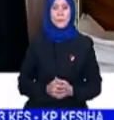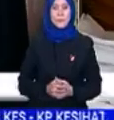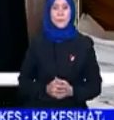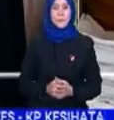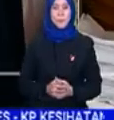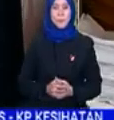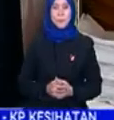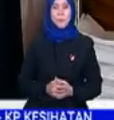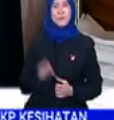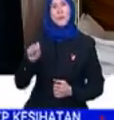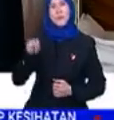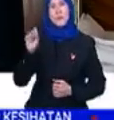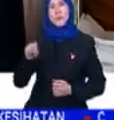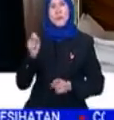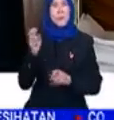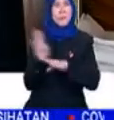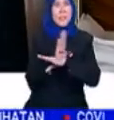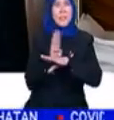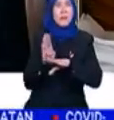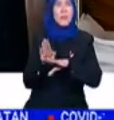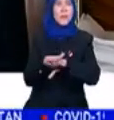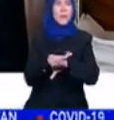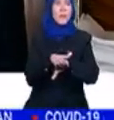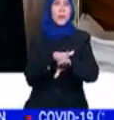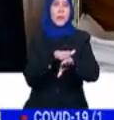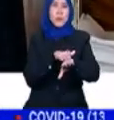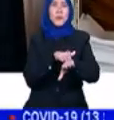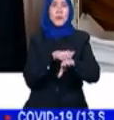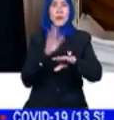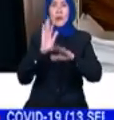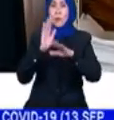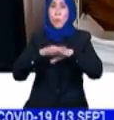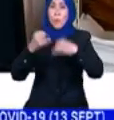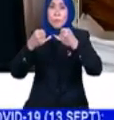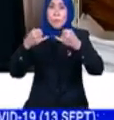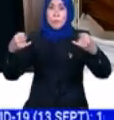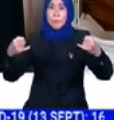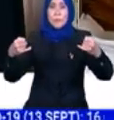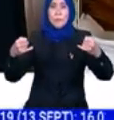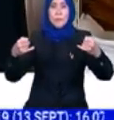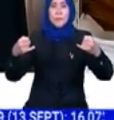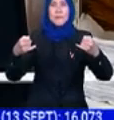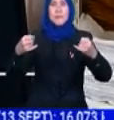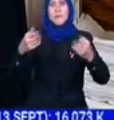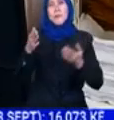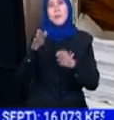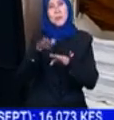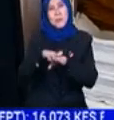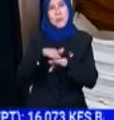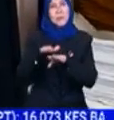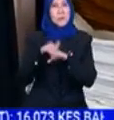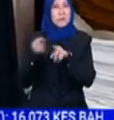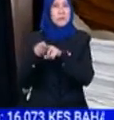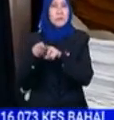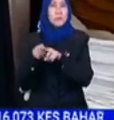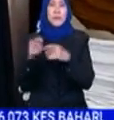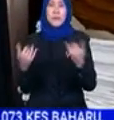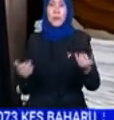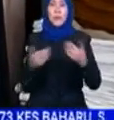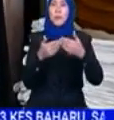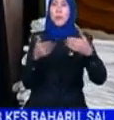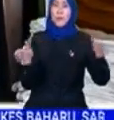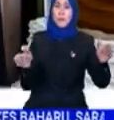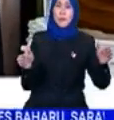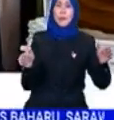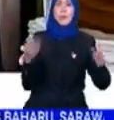susah sebab bisnisku slow Lepas tuh kalau online pun Jalan sedikit keju lepasnya bukan Ih